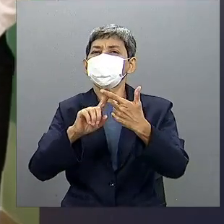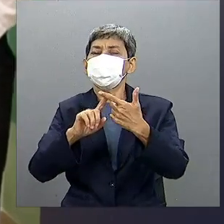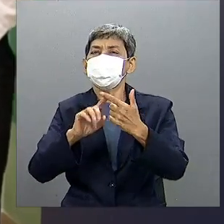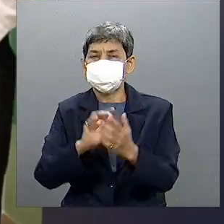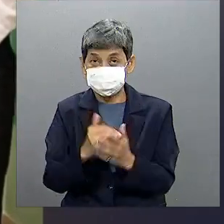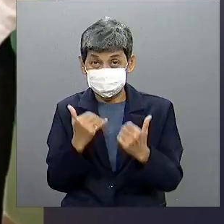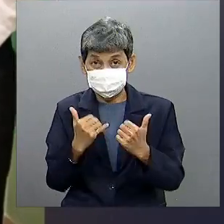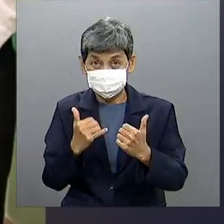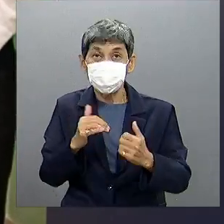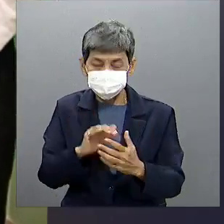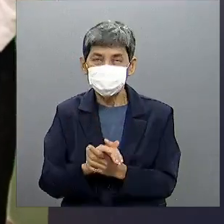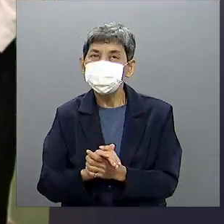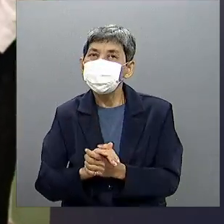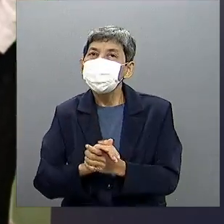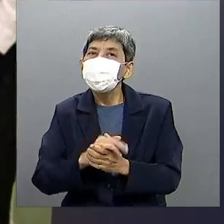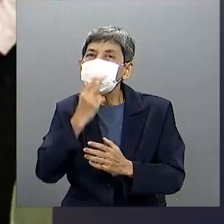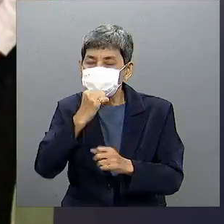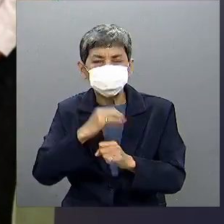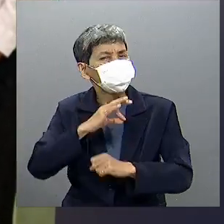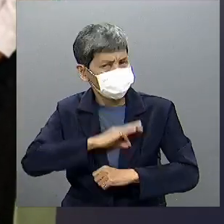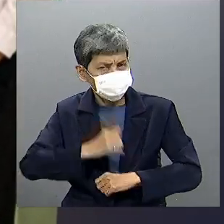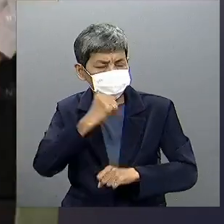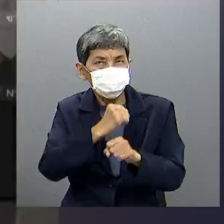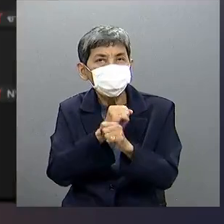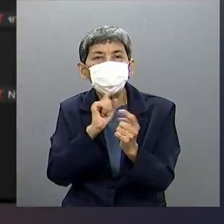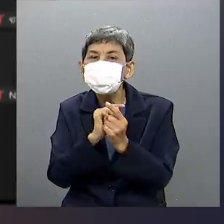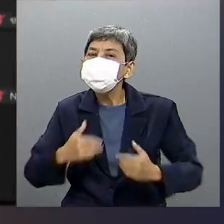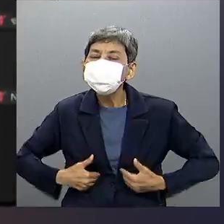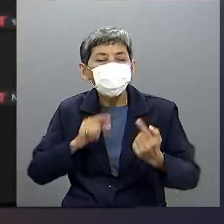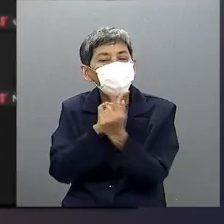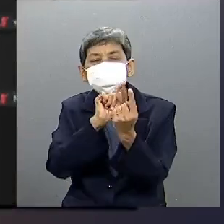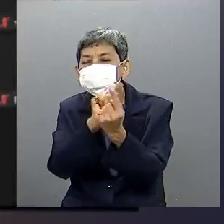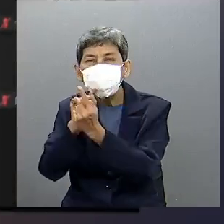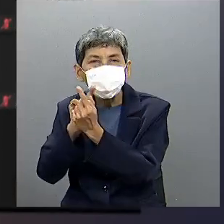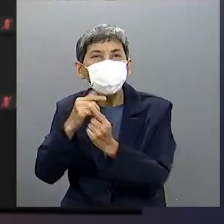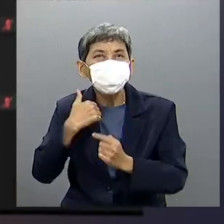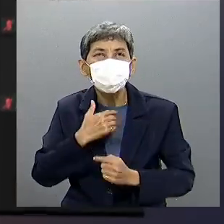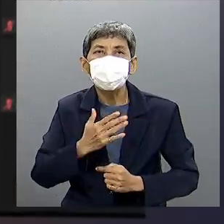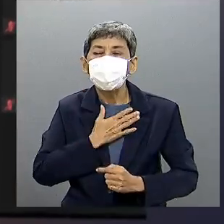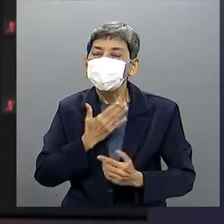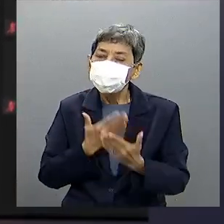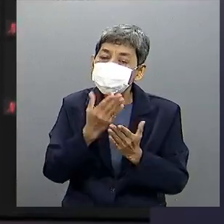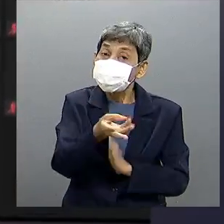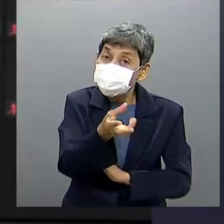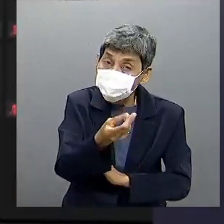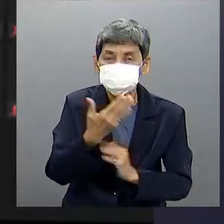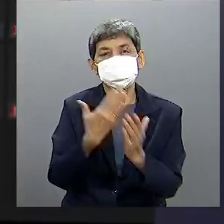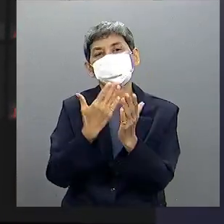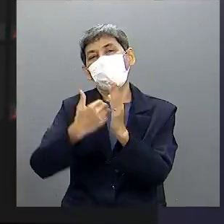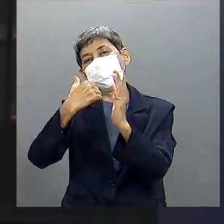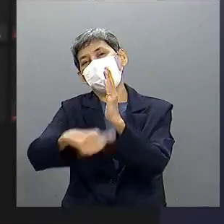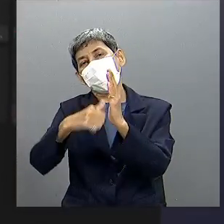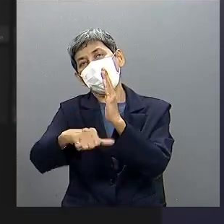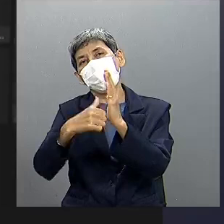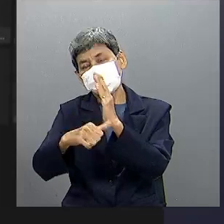ค่ะก็เป็นเรื่องที่เราจะเจอกันในชีวิตประจำวันซะส่วนใหญ่ว่าเราออกไปซื้อข้าวก็เจอภาษีแล้วอะไรเงี้ยค่ะช่วงนี้มัน